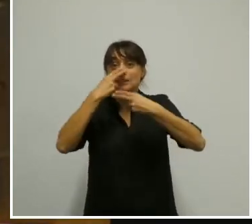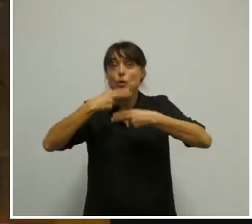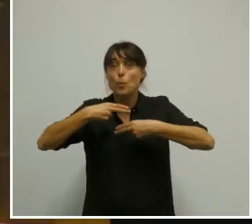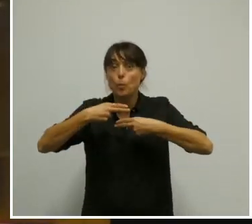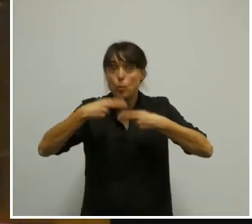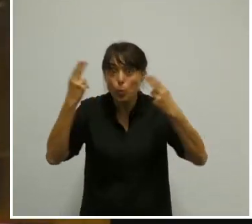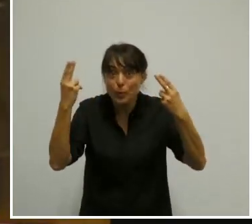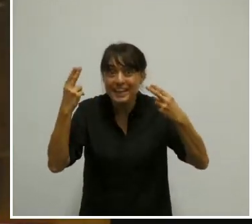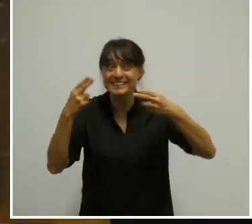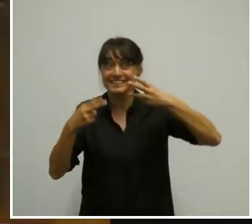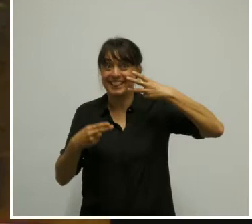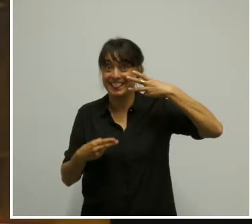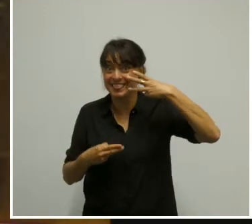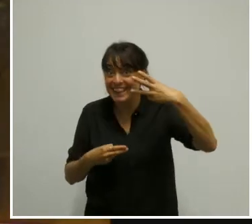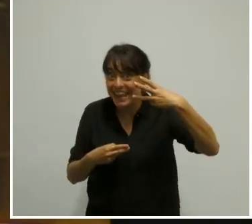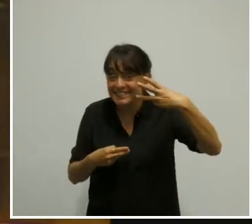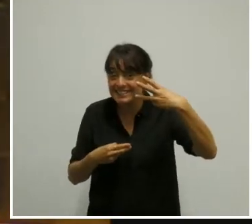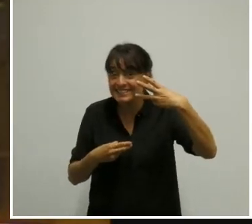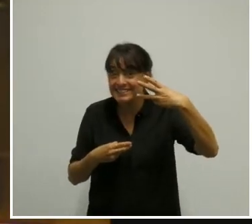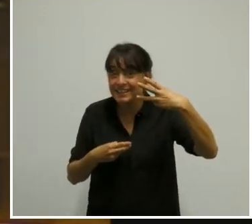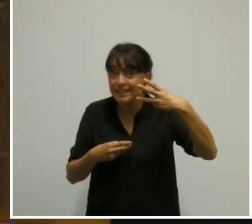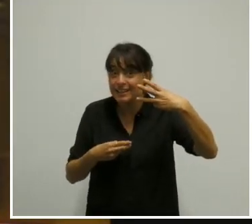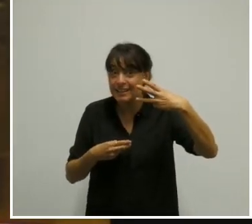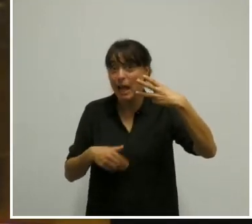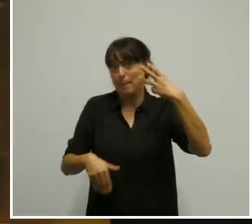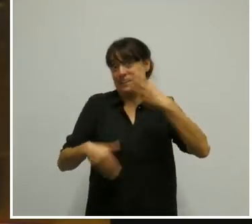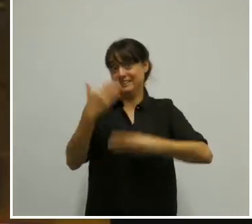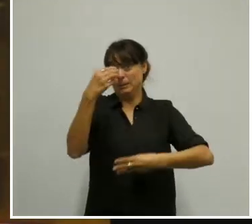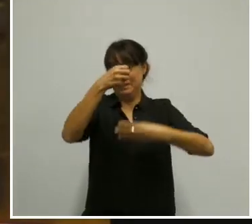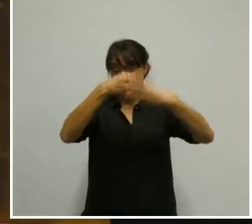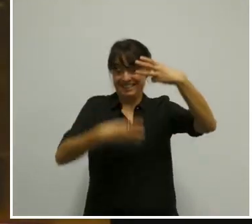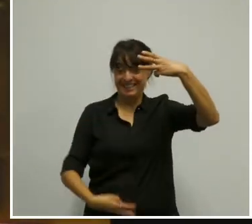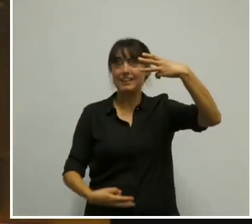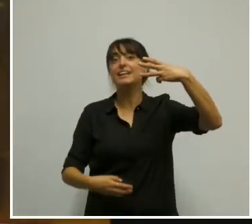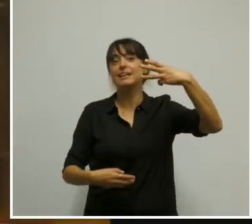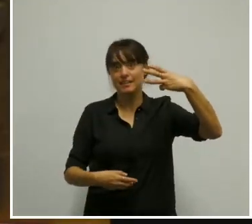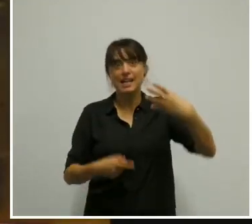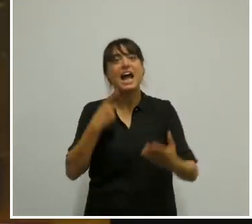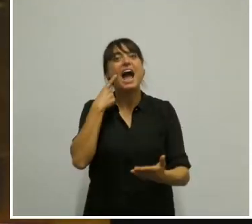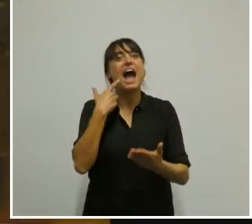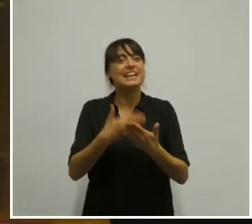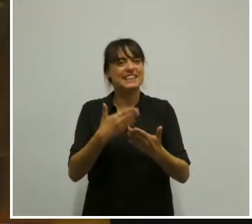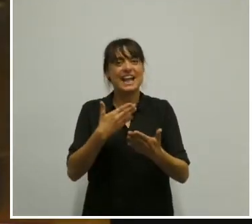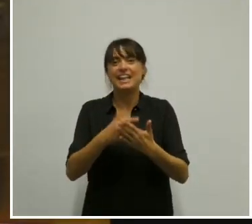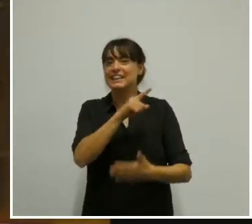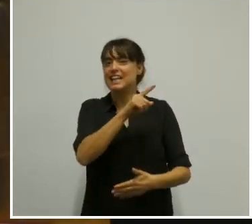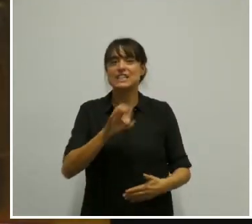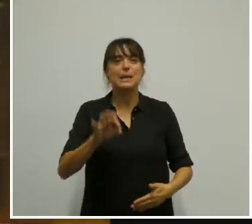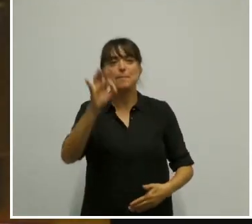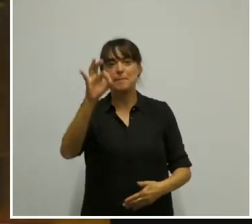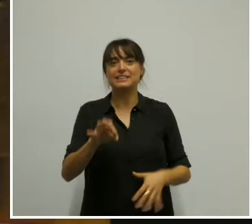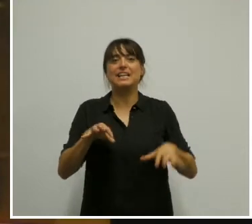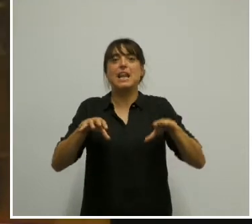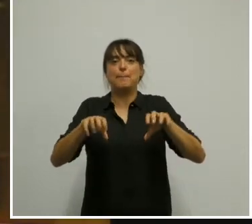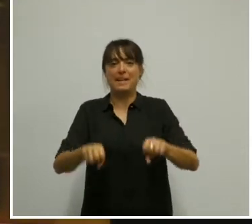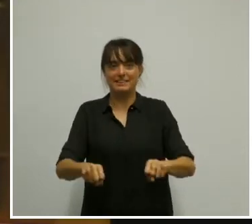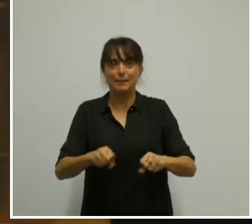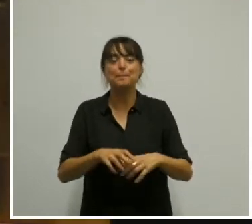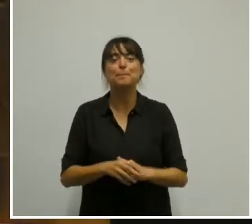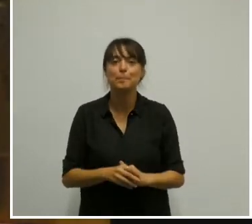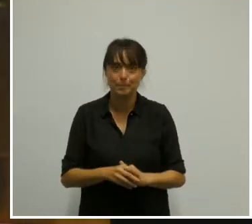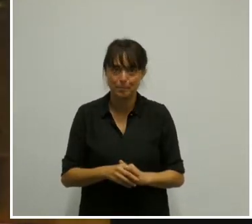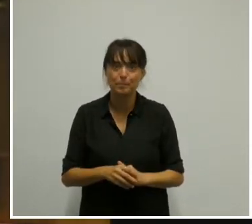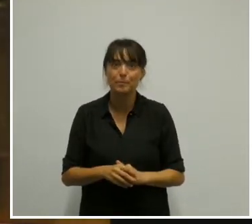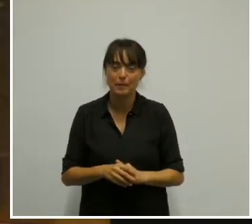de preferència, com vulgueu, al principi es garanteix la plaça en un dels instituts escrits. Detalls, s'han de posar